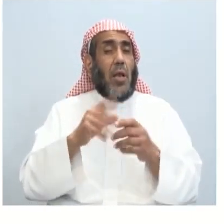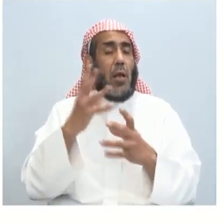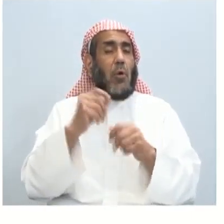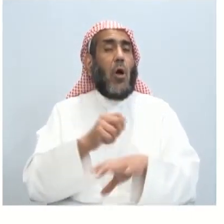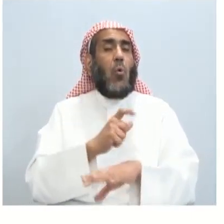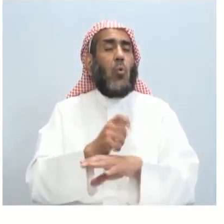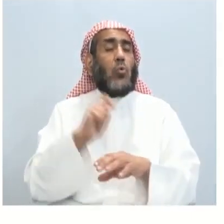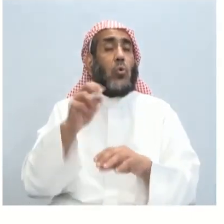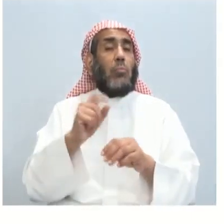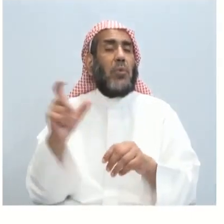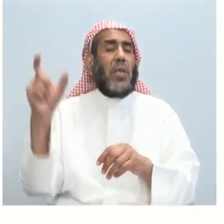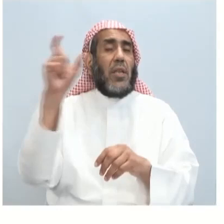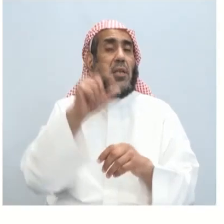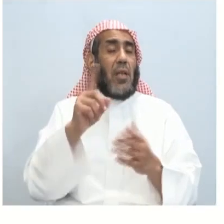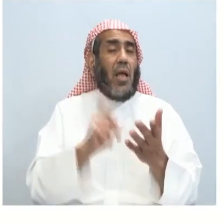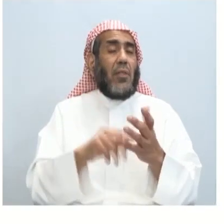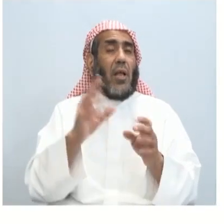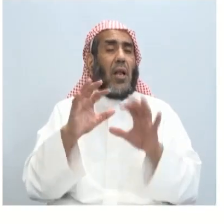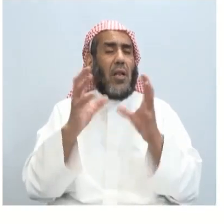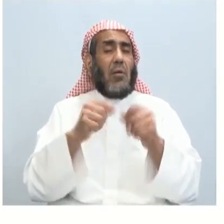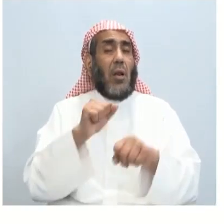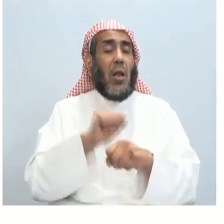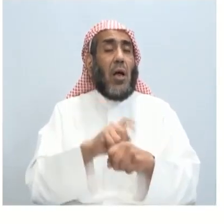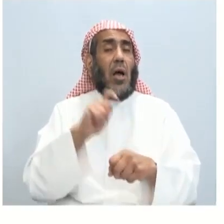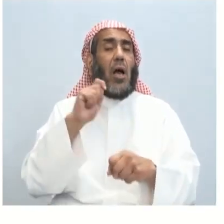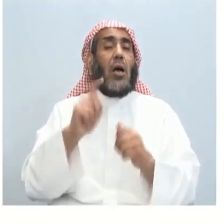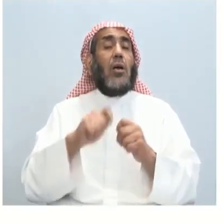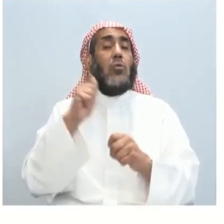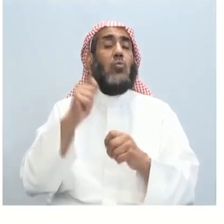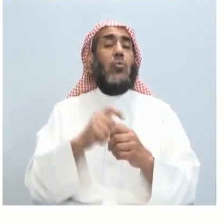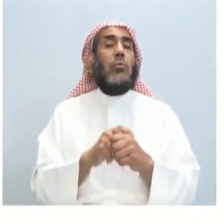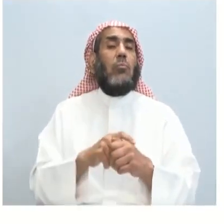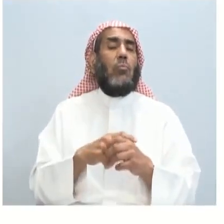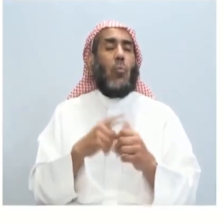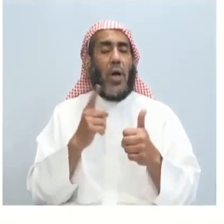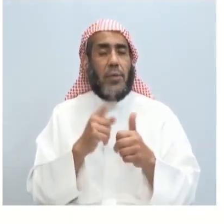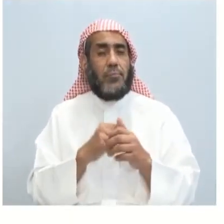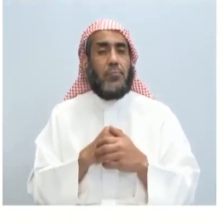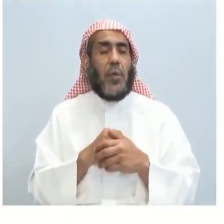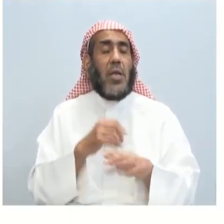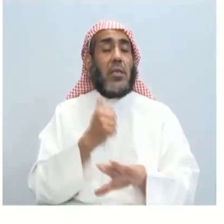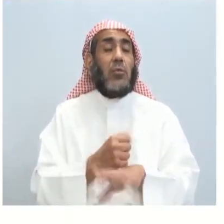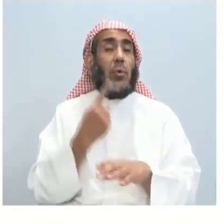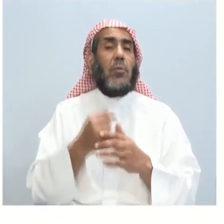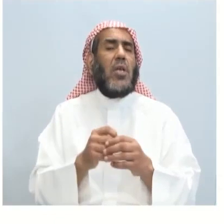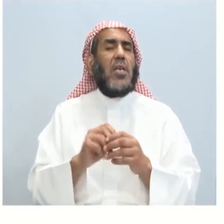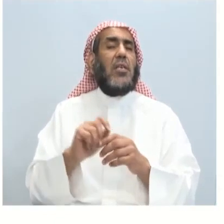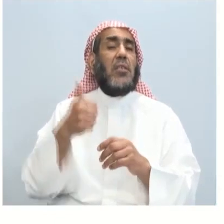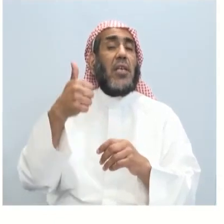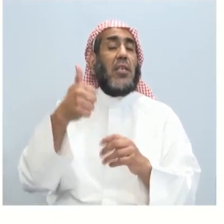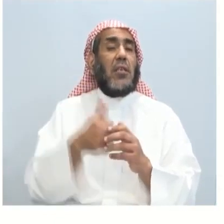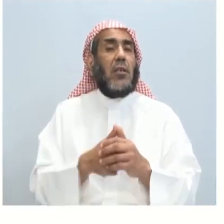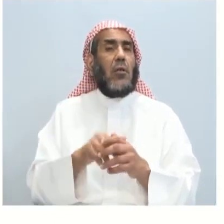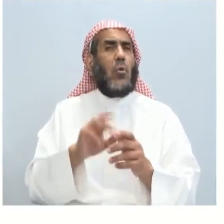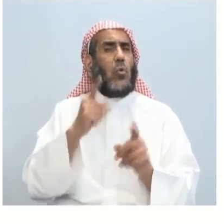اصوله بنظريه ان الاجسام لها اصل واحد سابعا او سادسا عفوا هنا